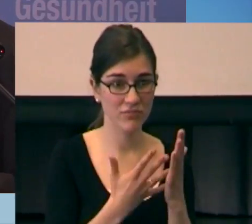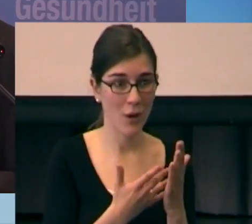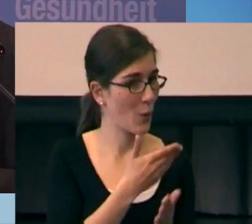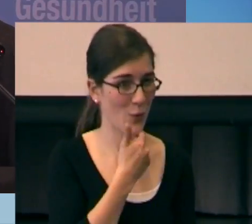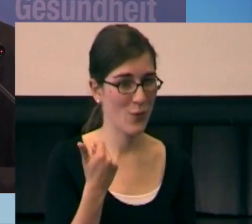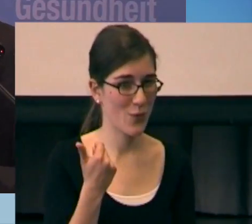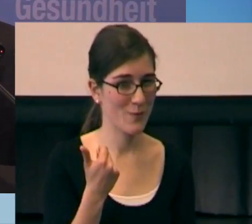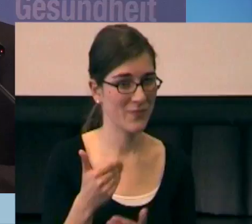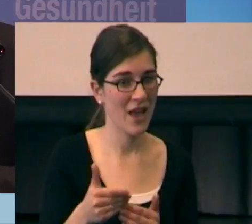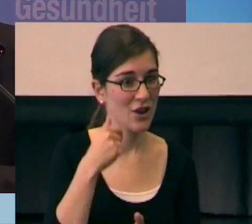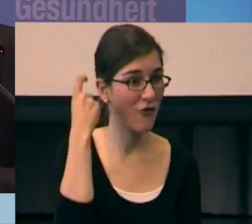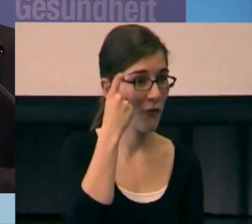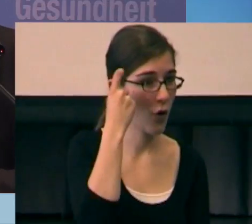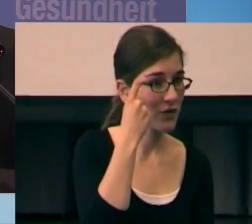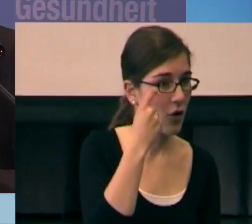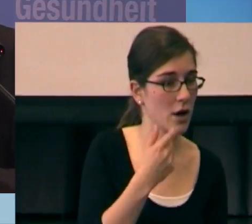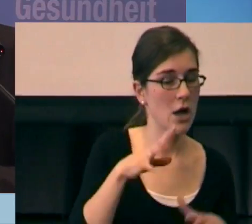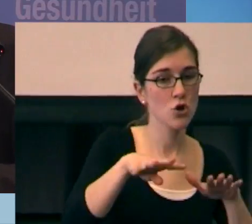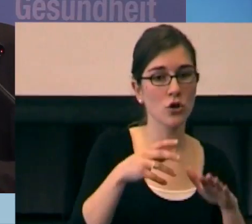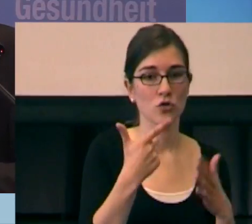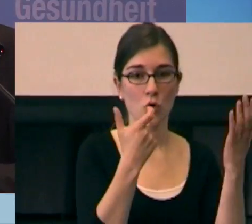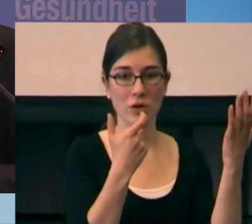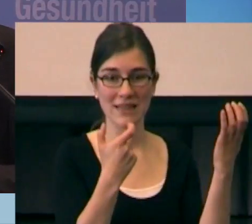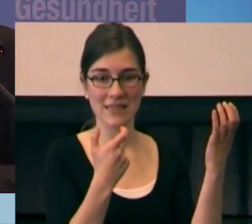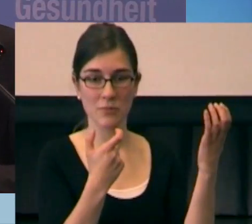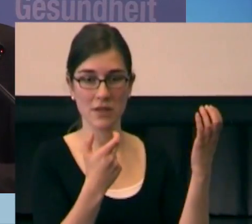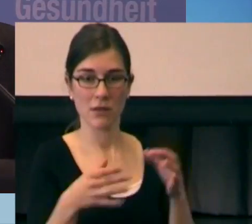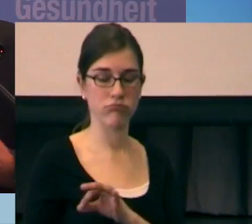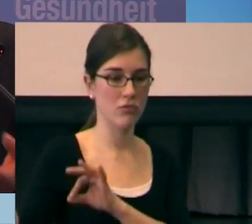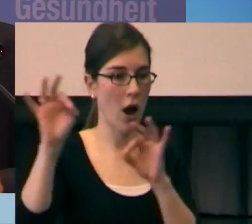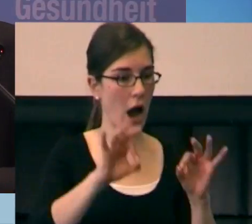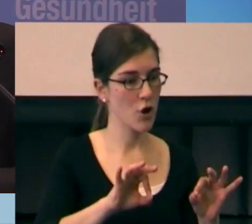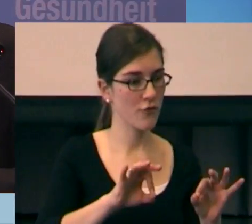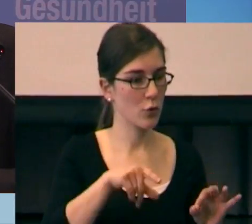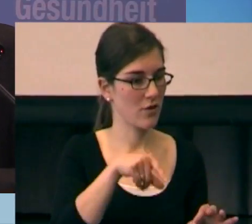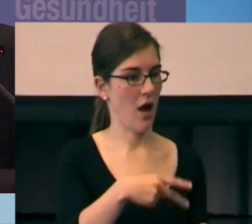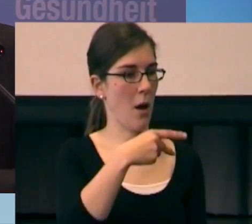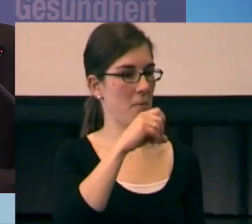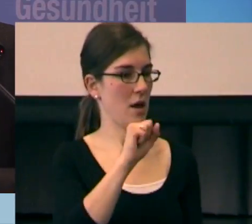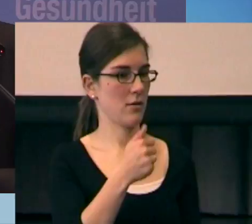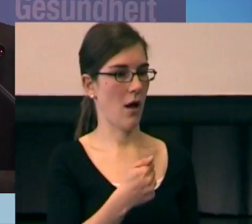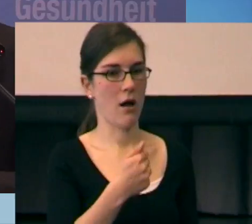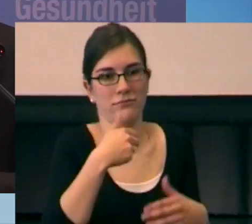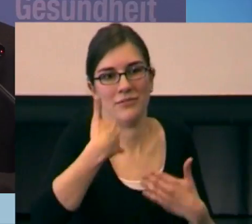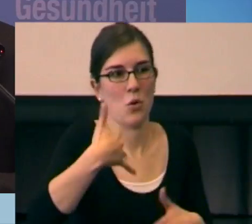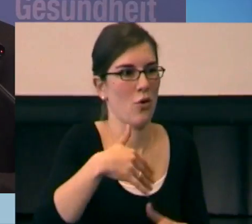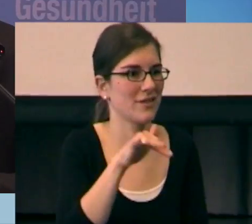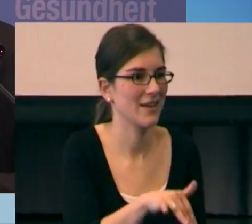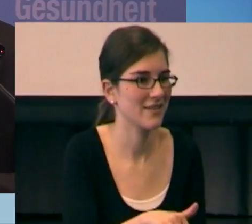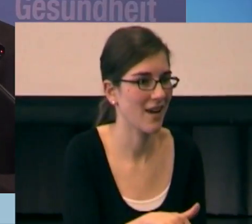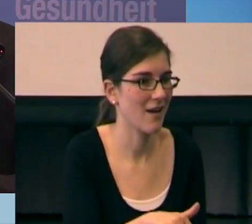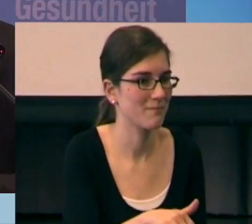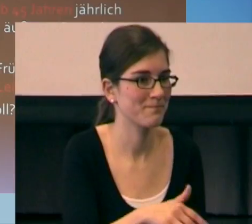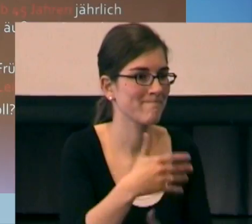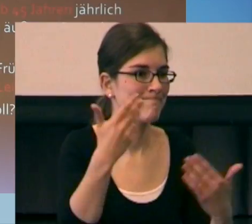Die Vorsorgeuntersuchung ist ungefähr 1970 eingeführt worden. Da gab es noch kein PSA, deswegen konnte das auch gar nicht gemacht werden. Es wurde bisher aber noch nicht